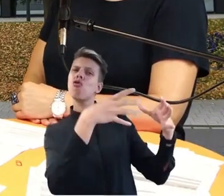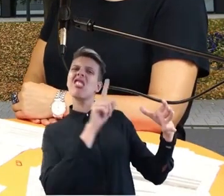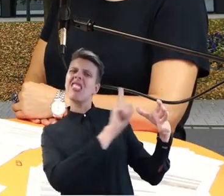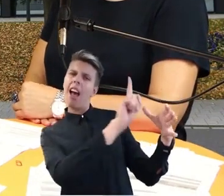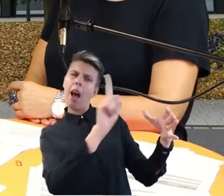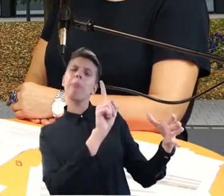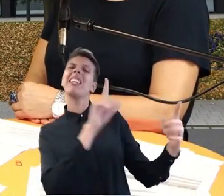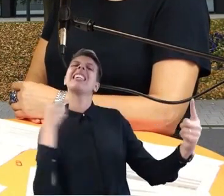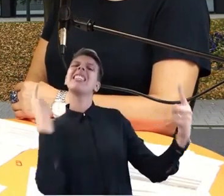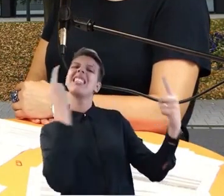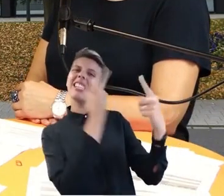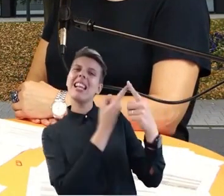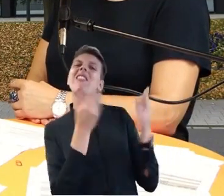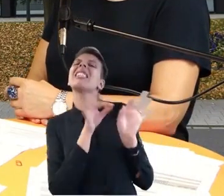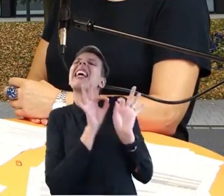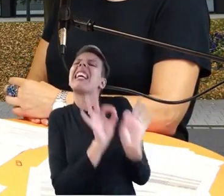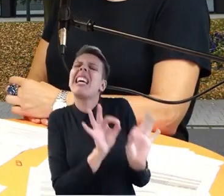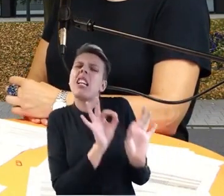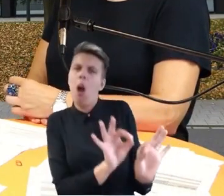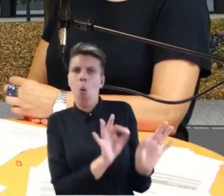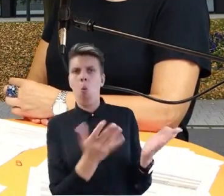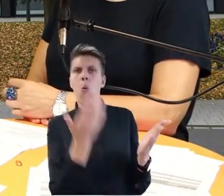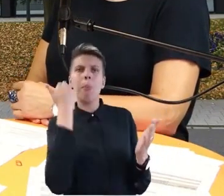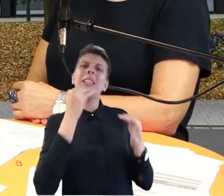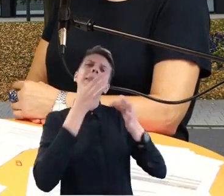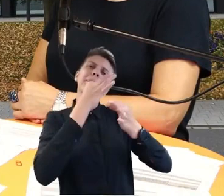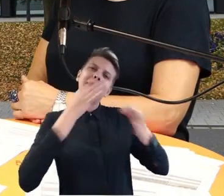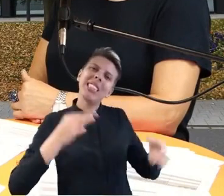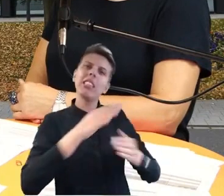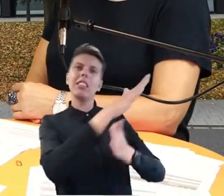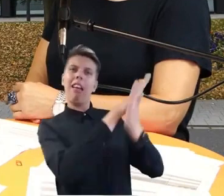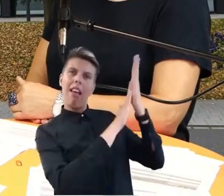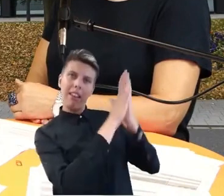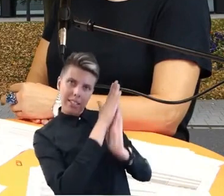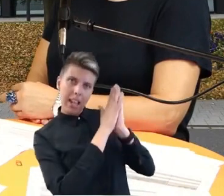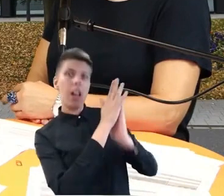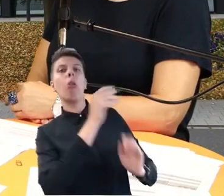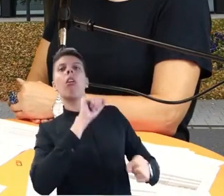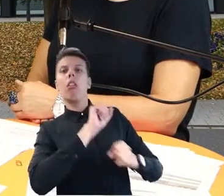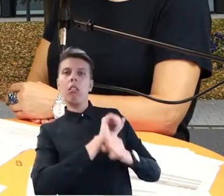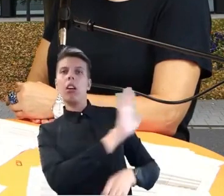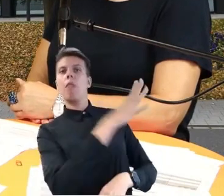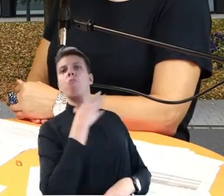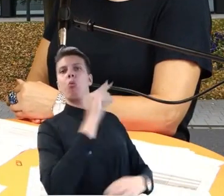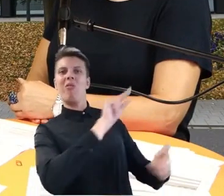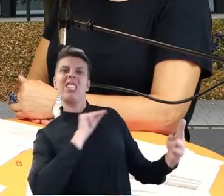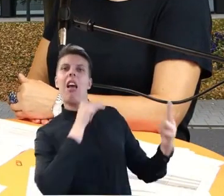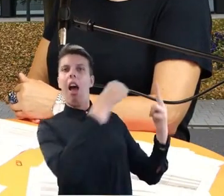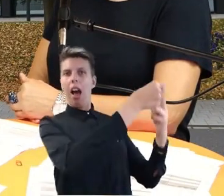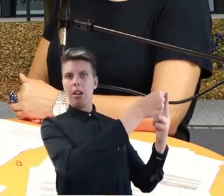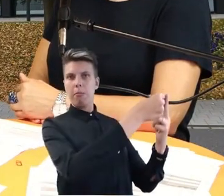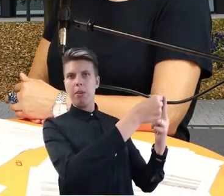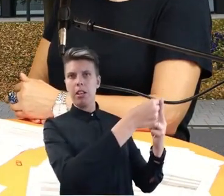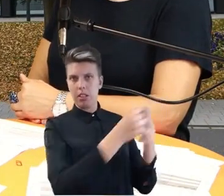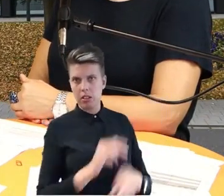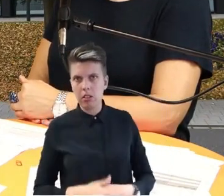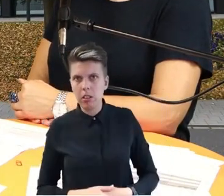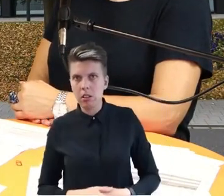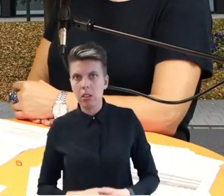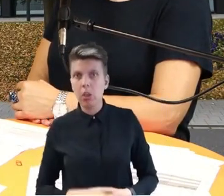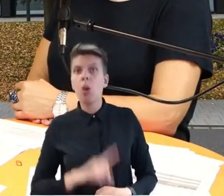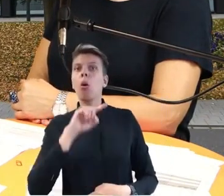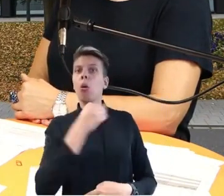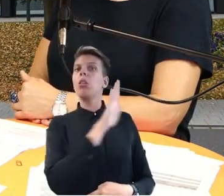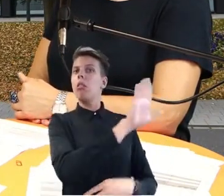passgenau die ausbildung oder die übung auf dieses entsprechenden gremium anzupassen dass die fit werden für das